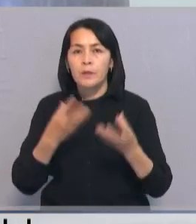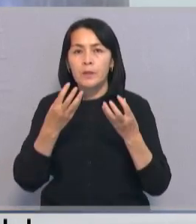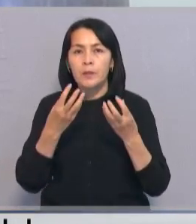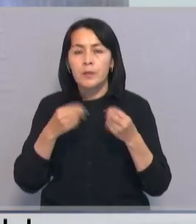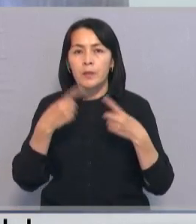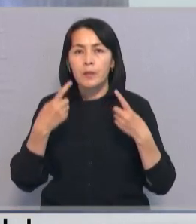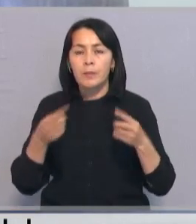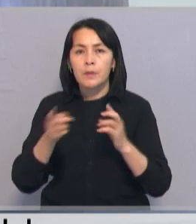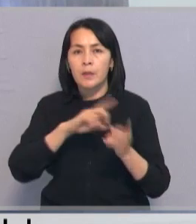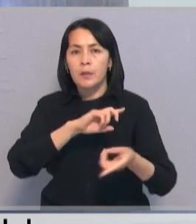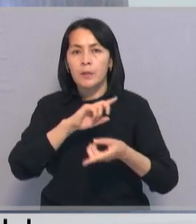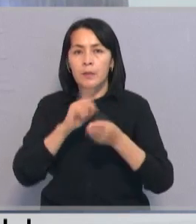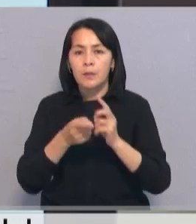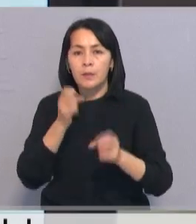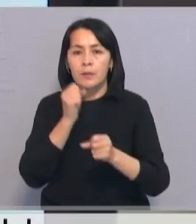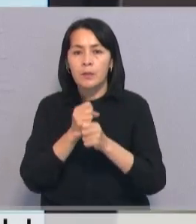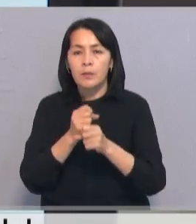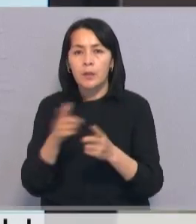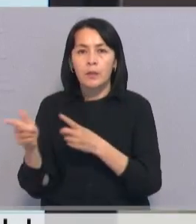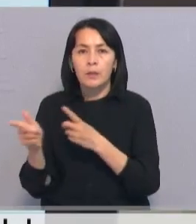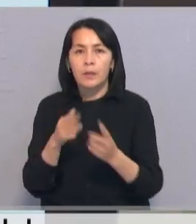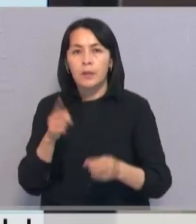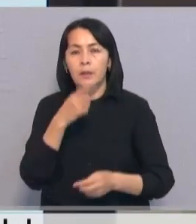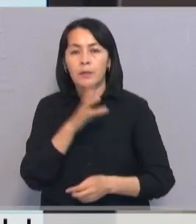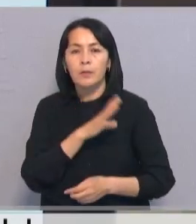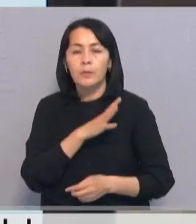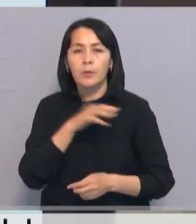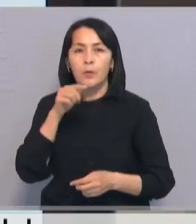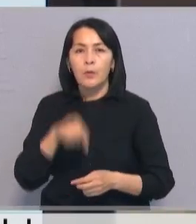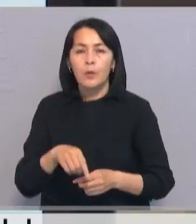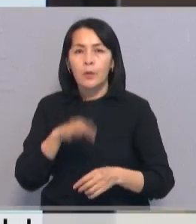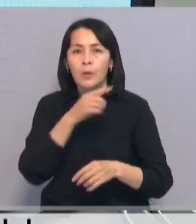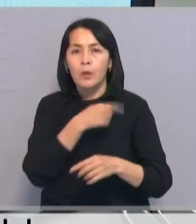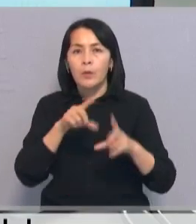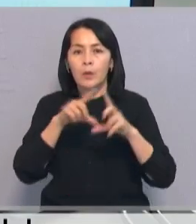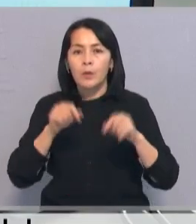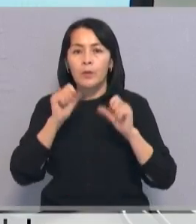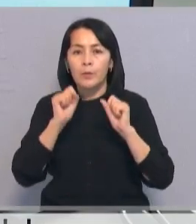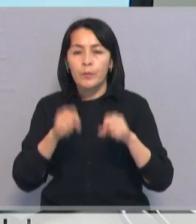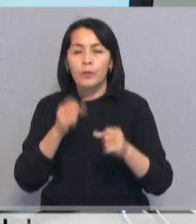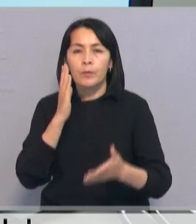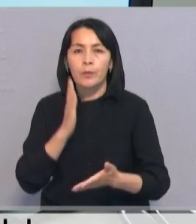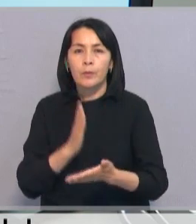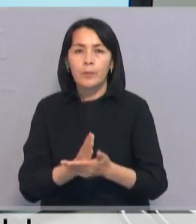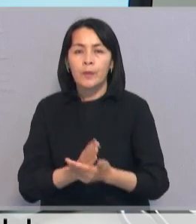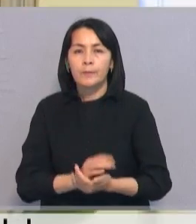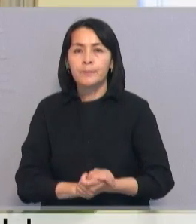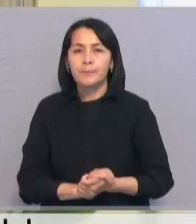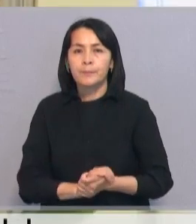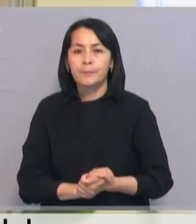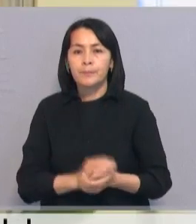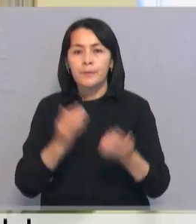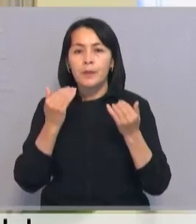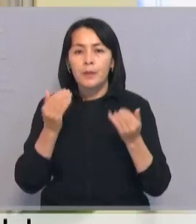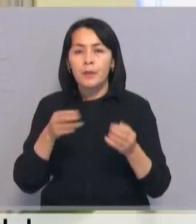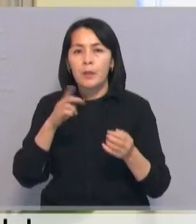де өзге де трансплантацияларды жасауға дайын екендерін айтады. Оған аурухананың мүмкіндіктері жеткілікті көрінеді.